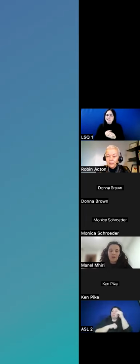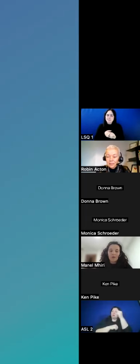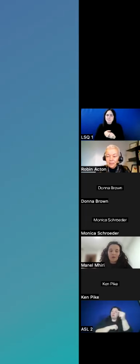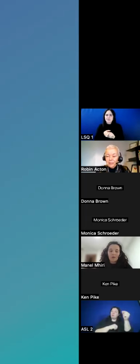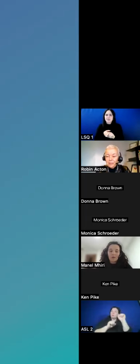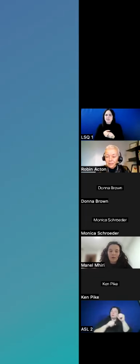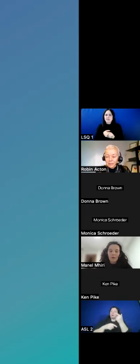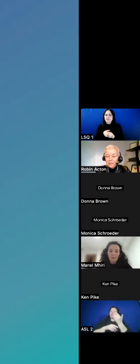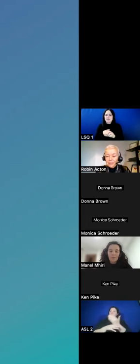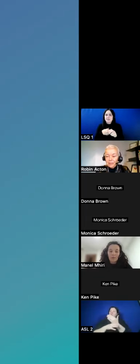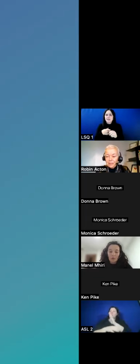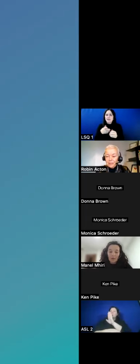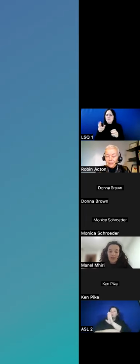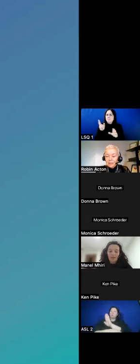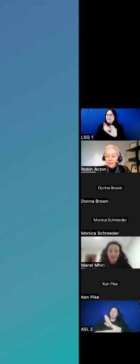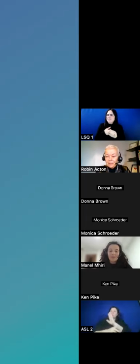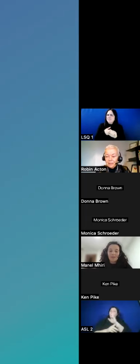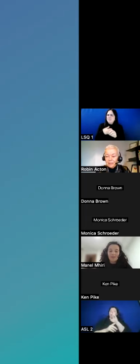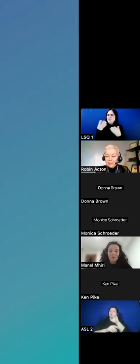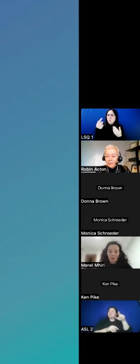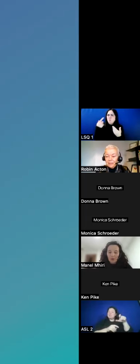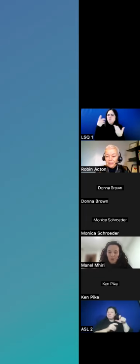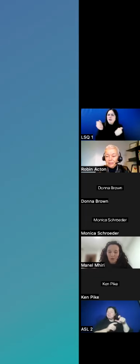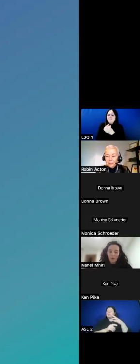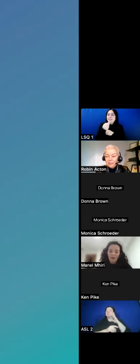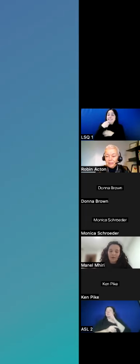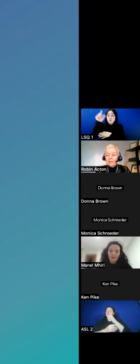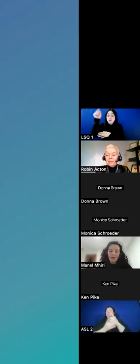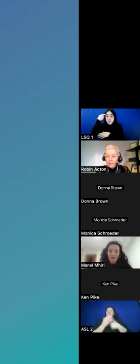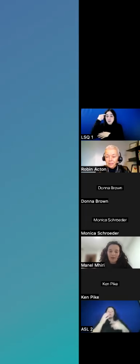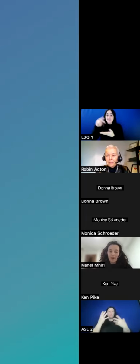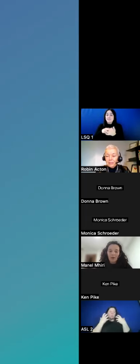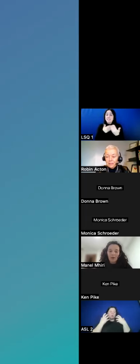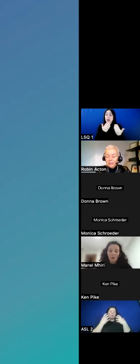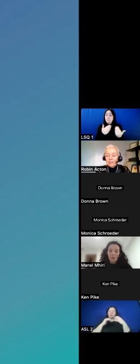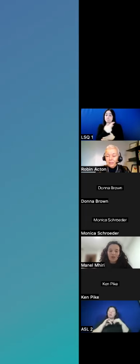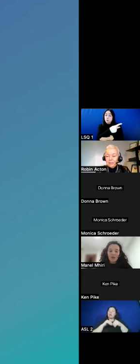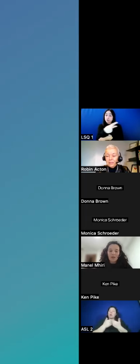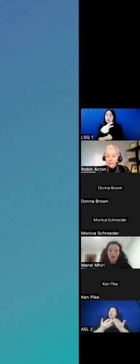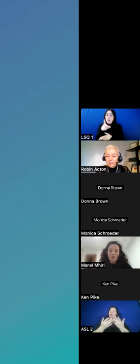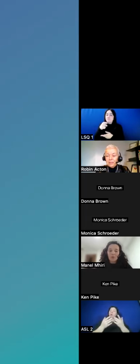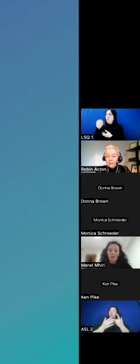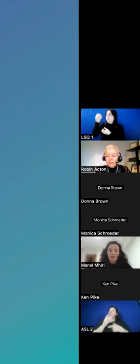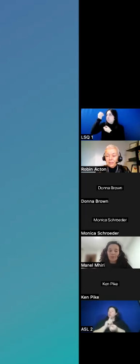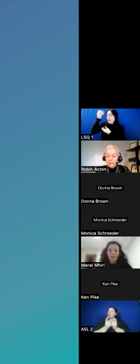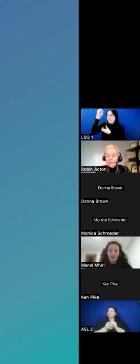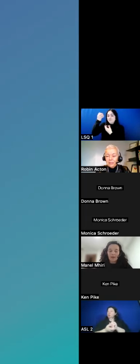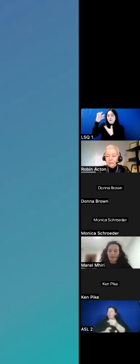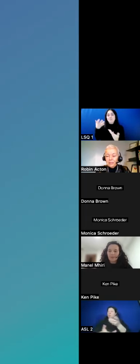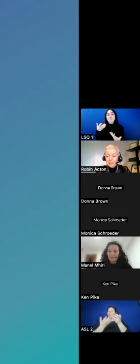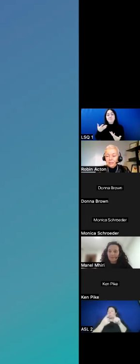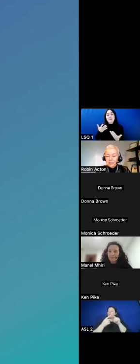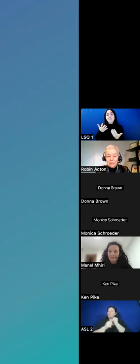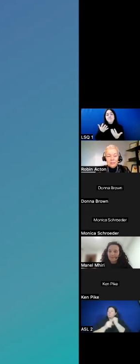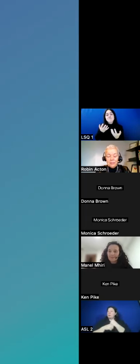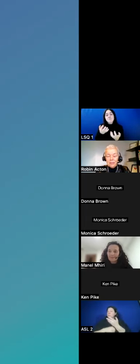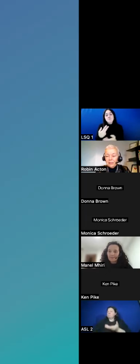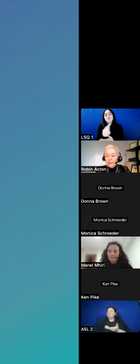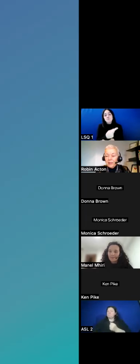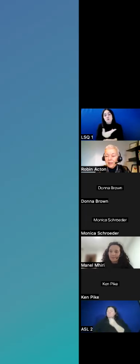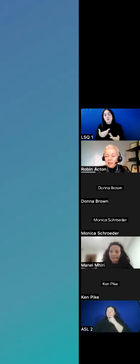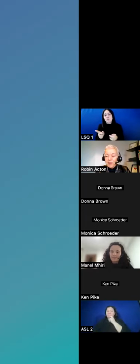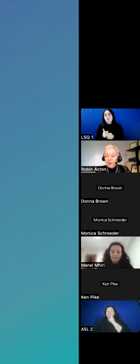consultations avec les gouvernements pour que vous puissiez faire part de vos besoins, de ce que vous voulez et des